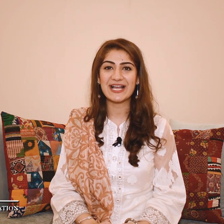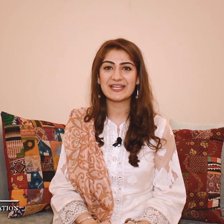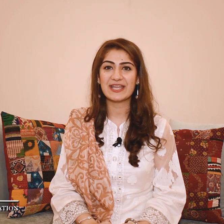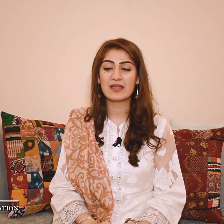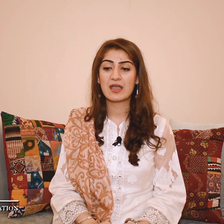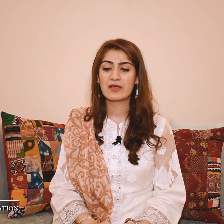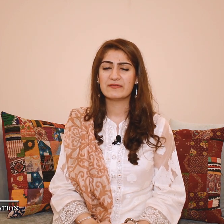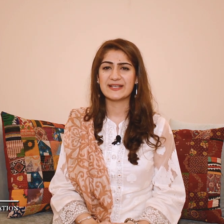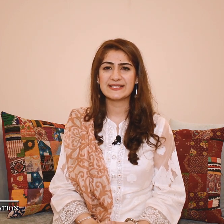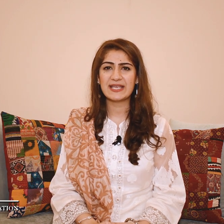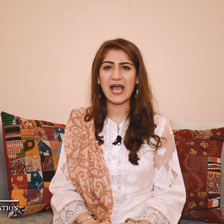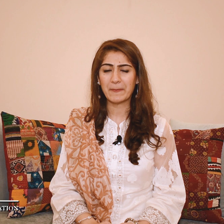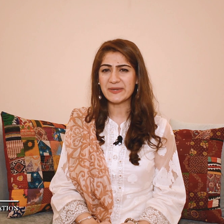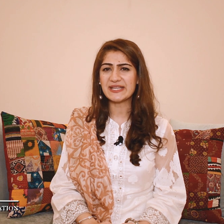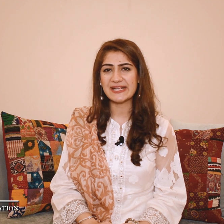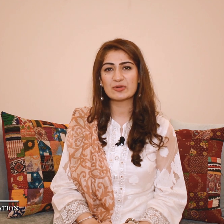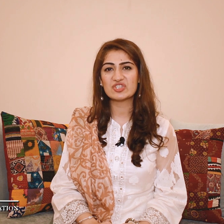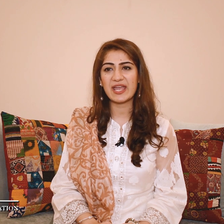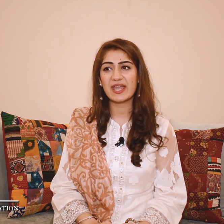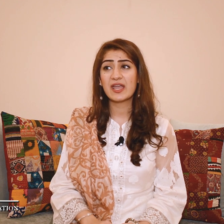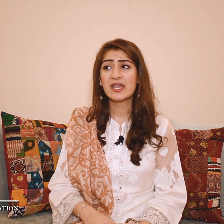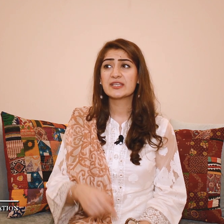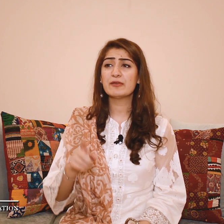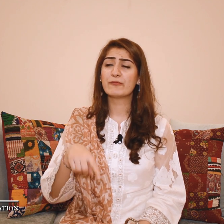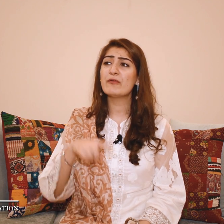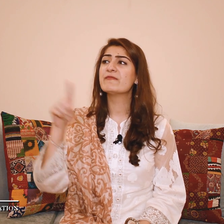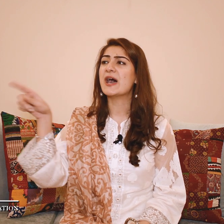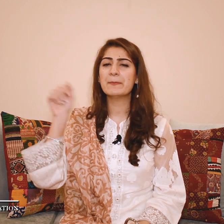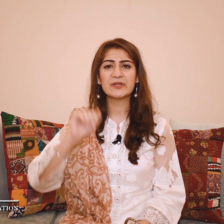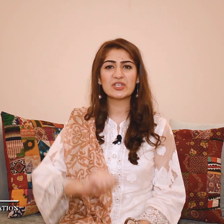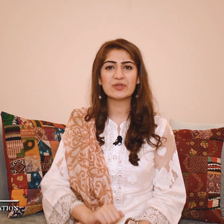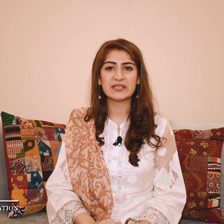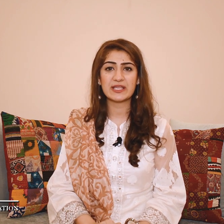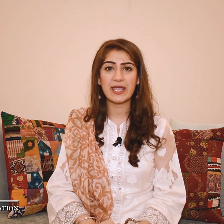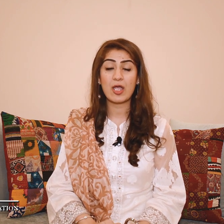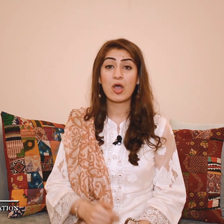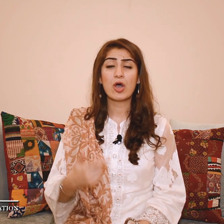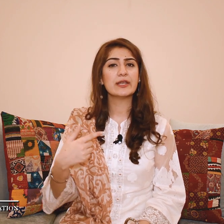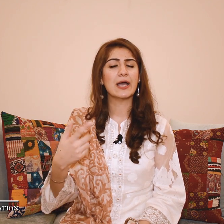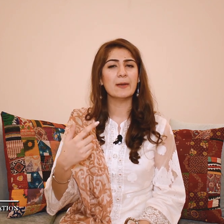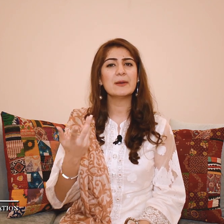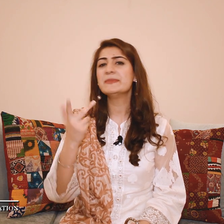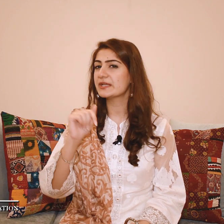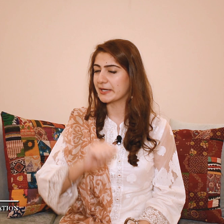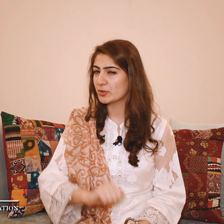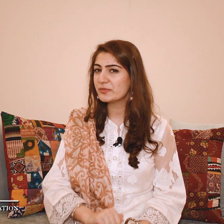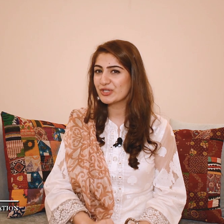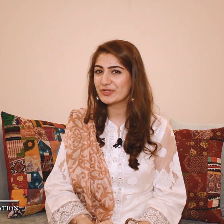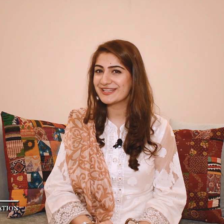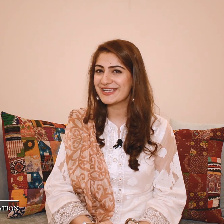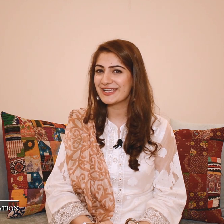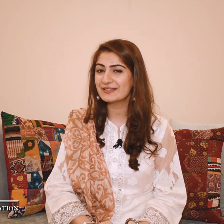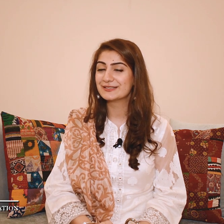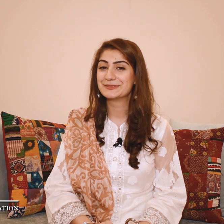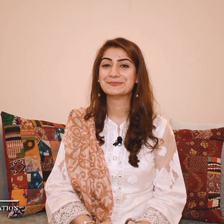आसान है आपने यह सोचा कि एक पूरे और हम अपने घरों